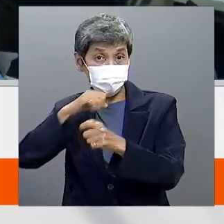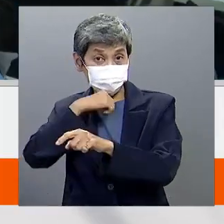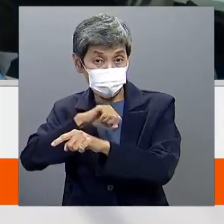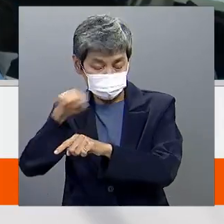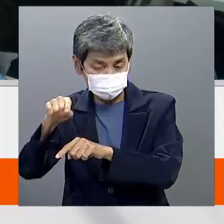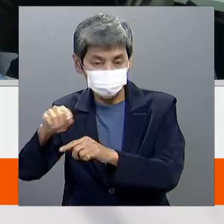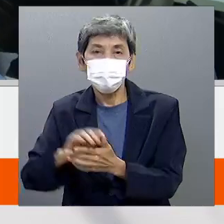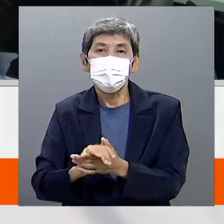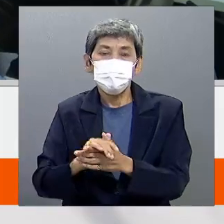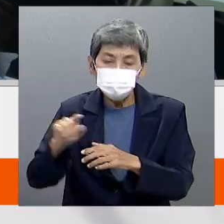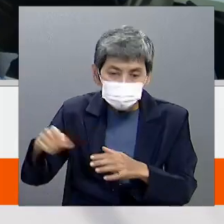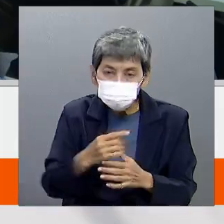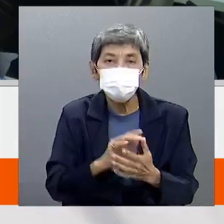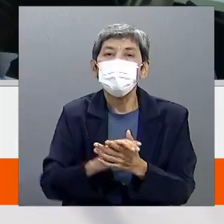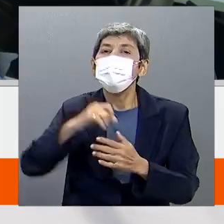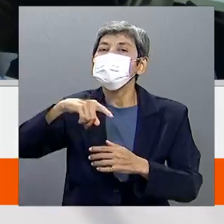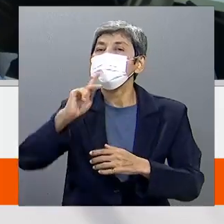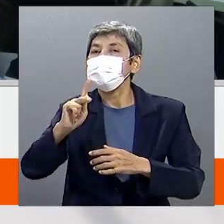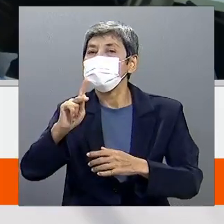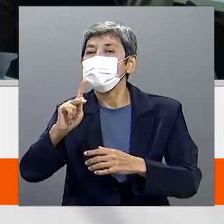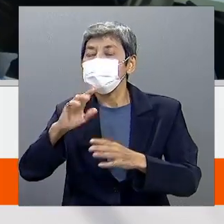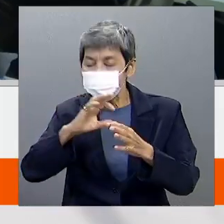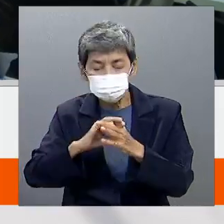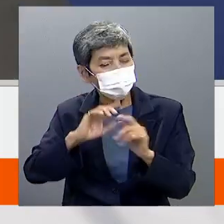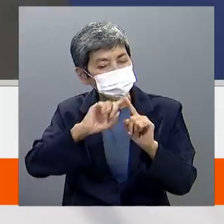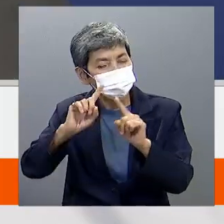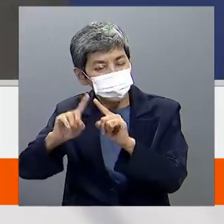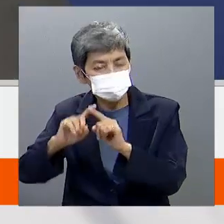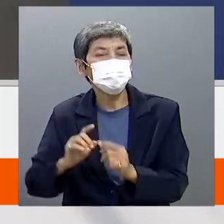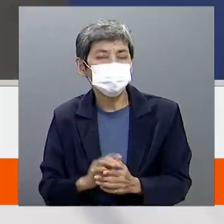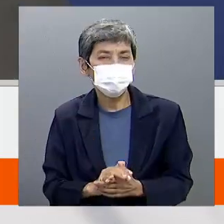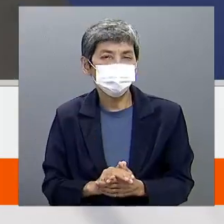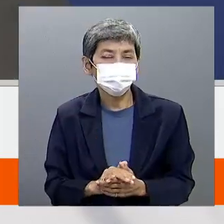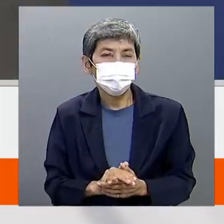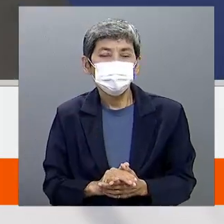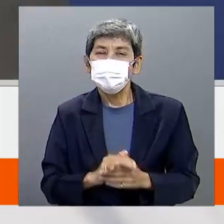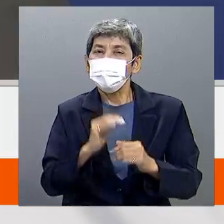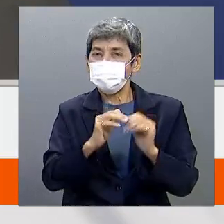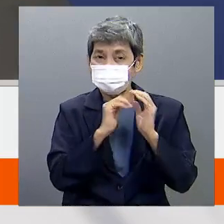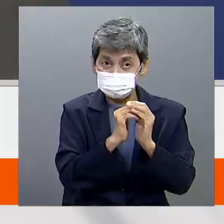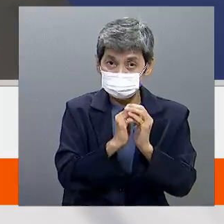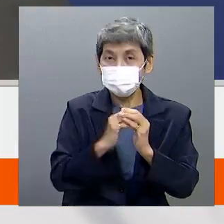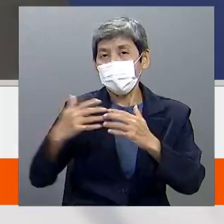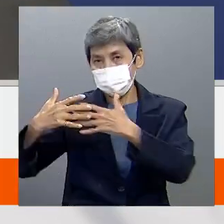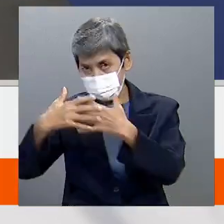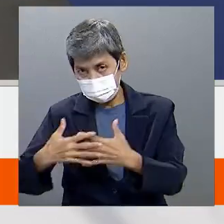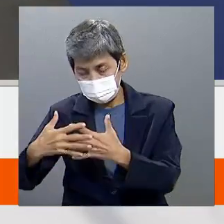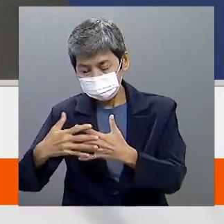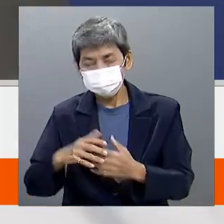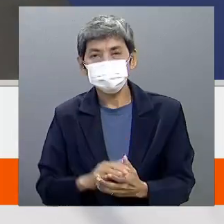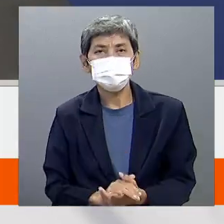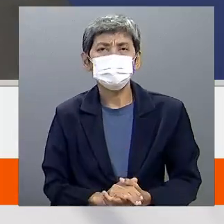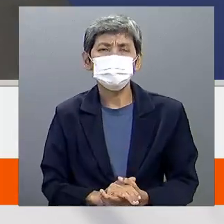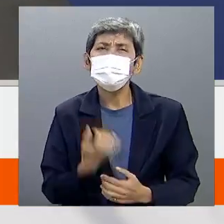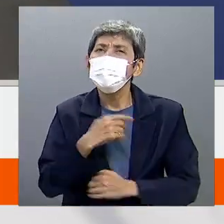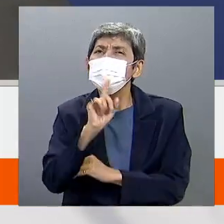เจียงพูดถึงประเด็นอื่นๆที่อ่อนไหวนะครับระหว่างจีนและสหรัฐครับ ค่ะคุณภัยจิตคะถ้าเกิ